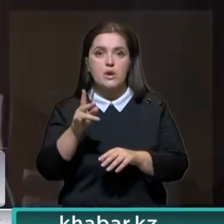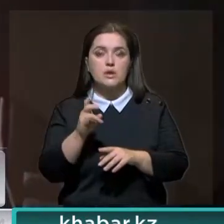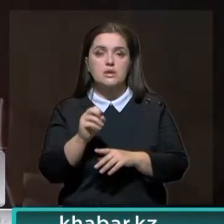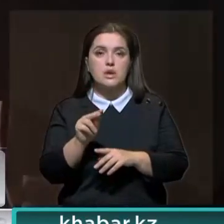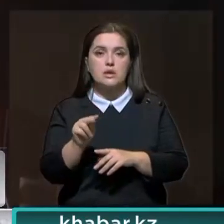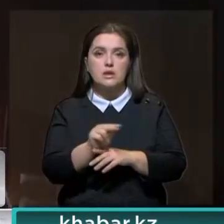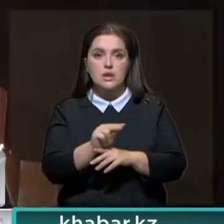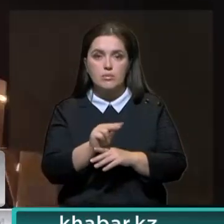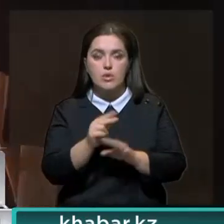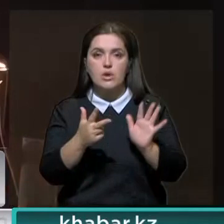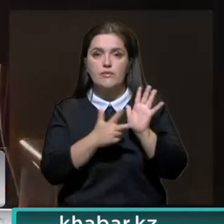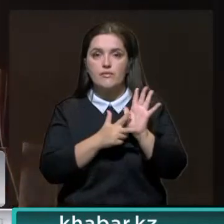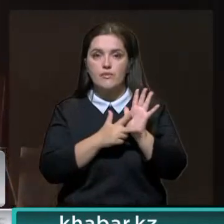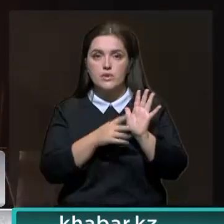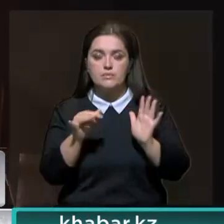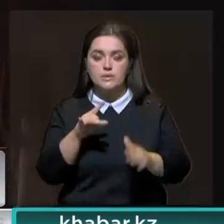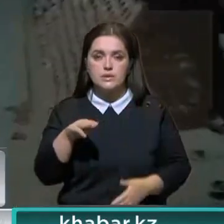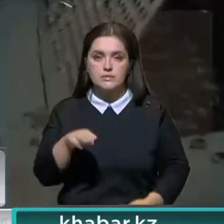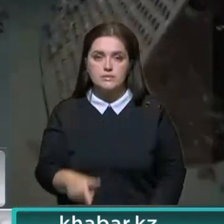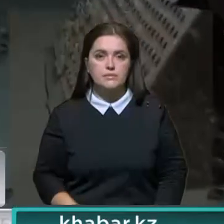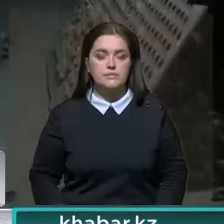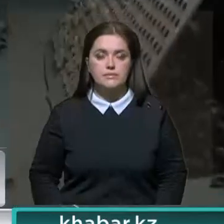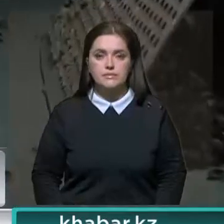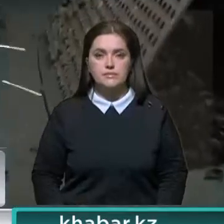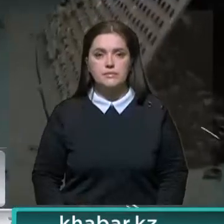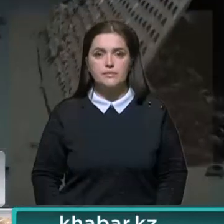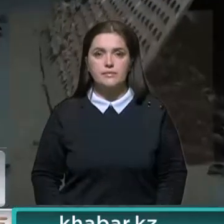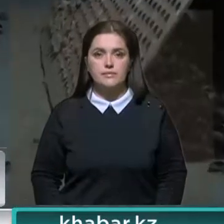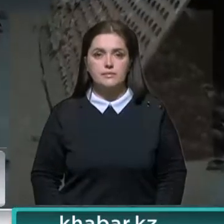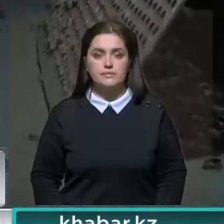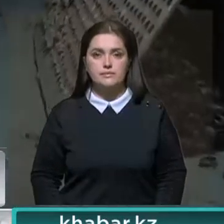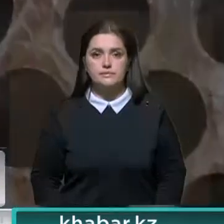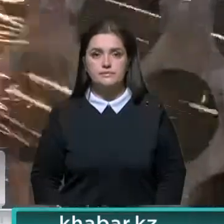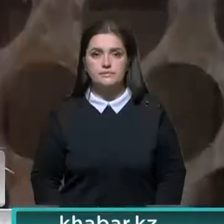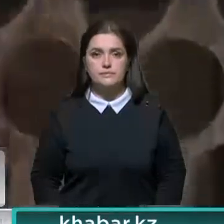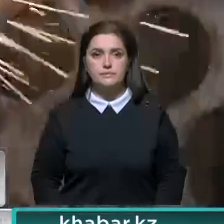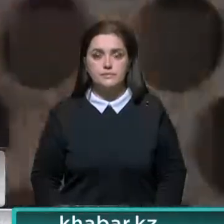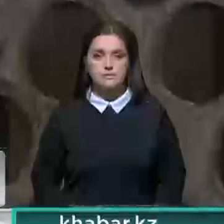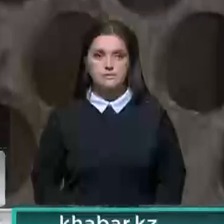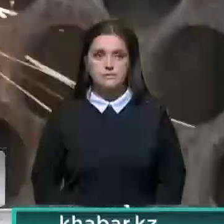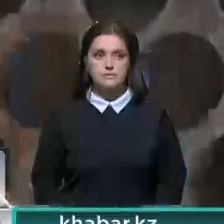которому государство выделит на ремонт больше 8 миллиардов тенге.